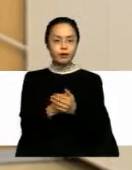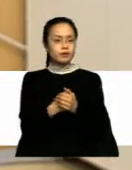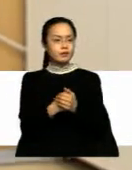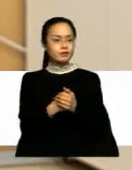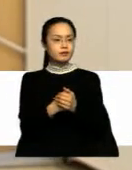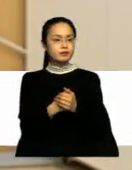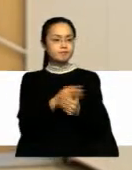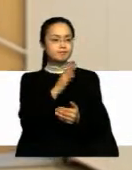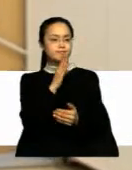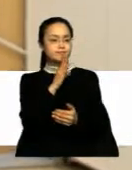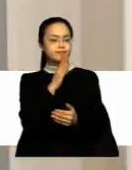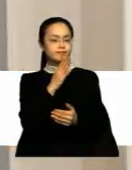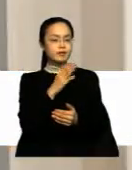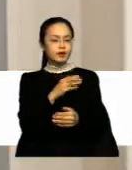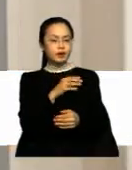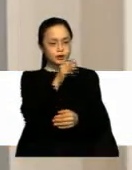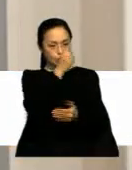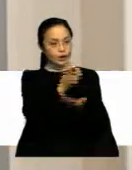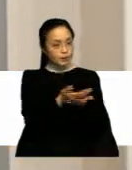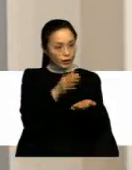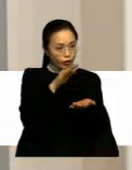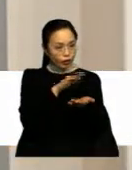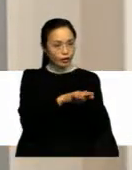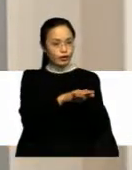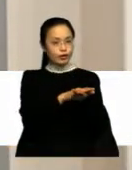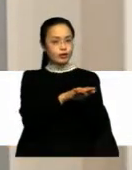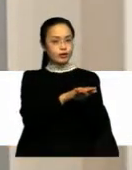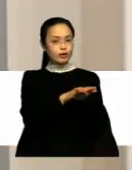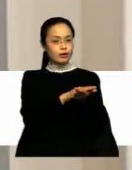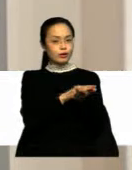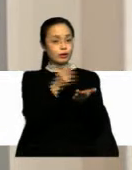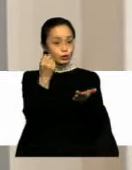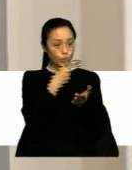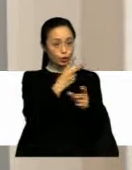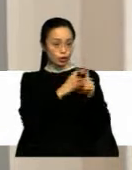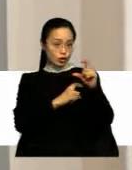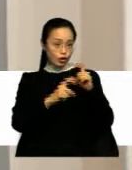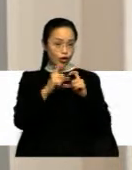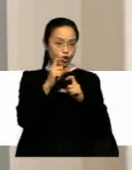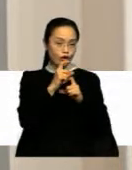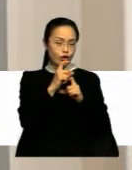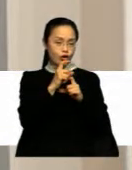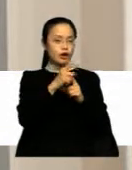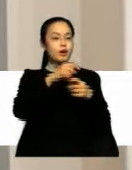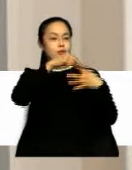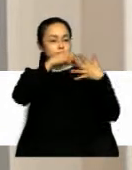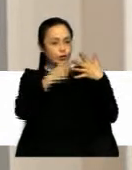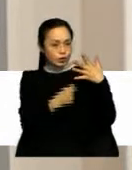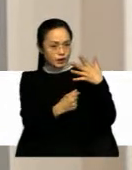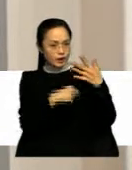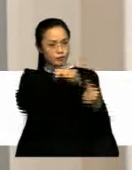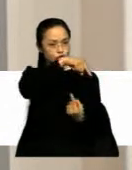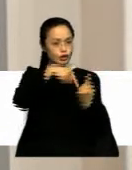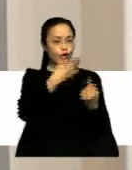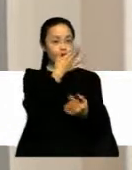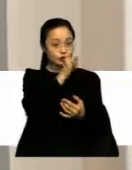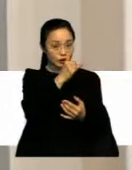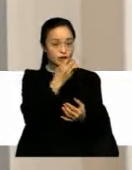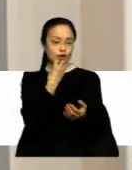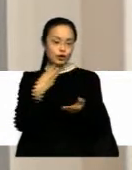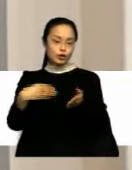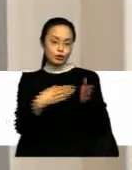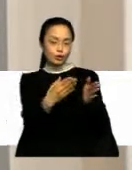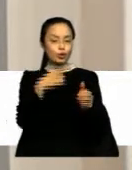리모델링 이라던가 또 더 나아가서 거기에 프로그램을 할 수 있는 그런 예산을 아 경기도 교육장 하고